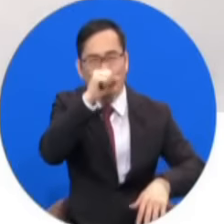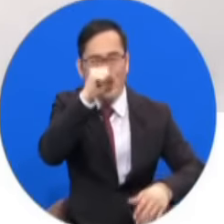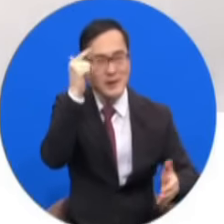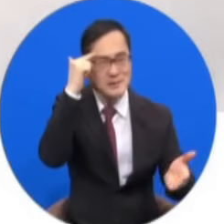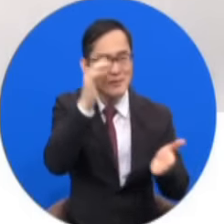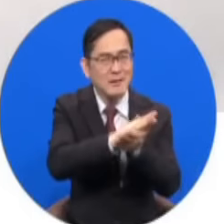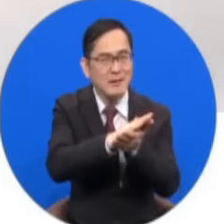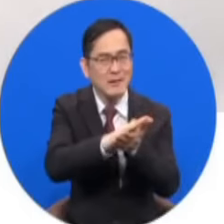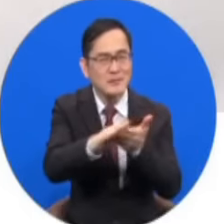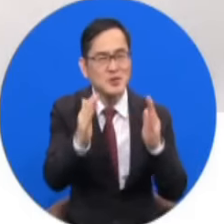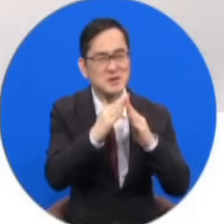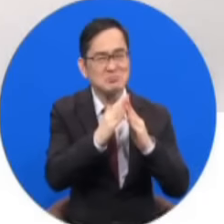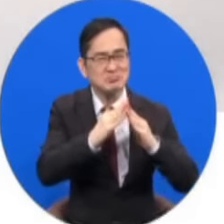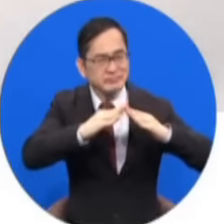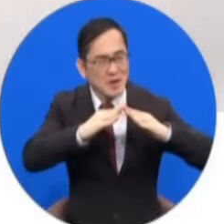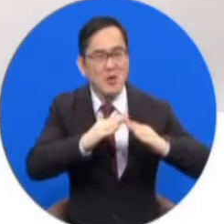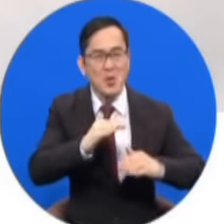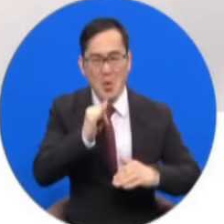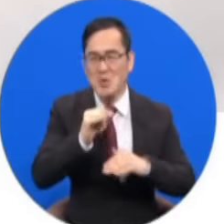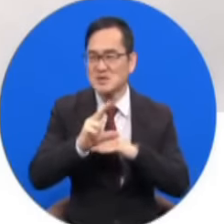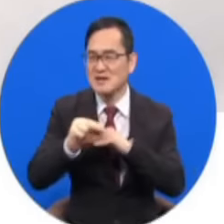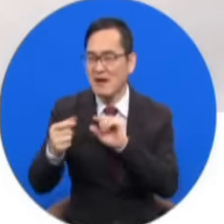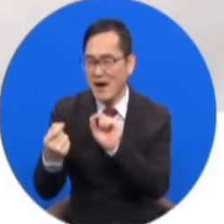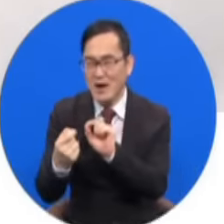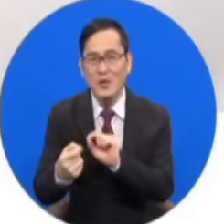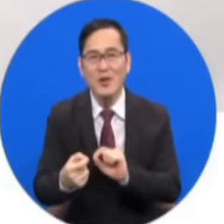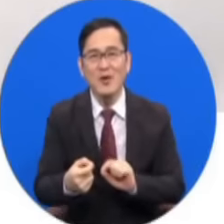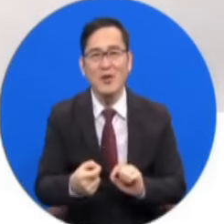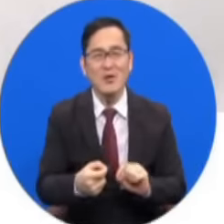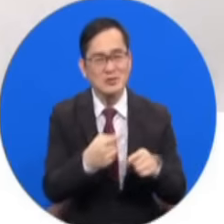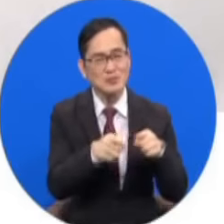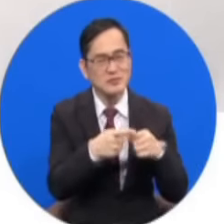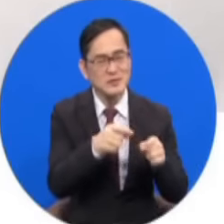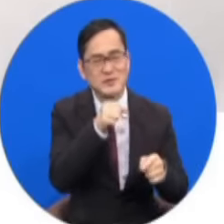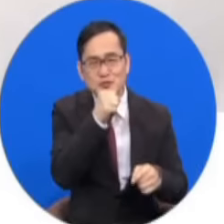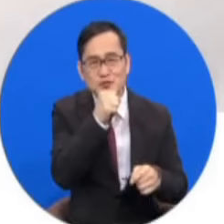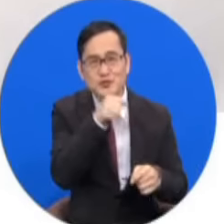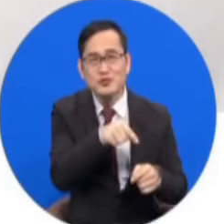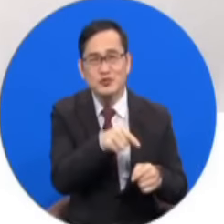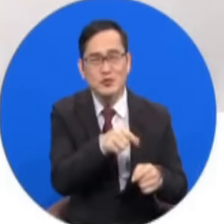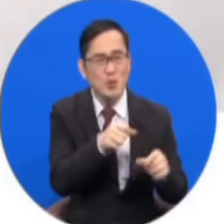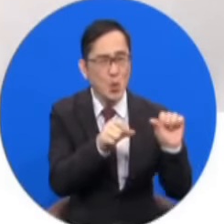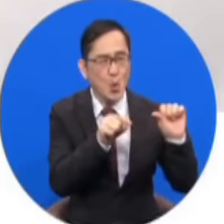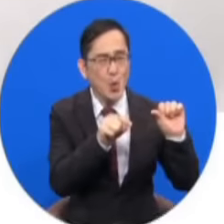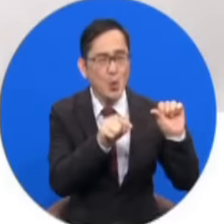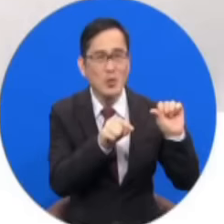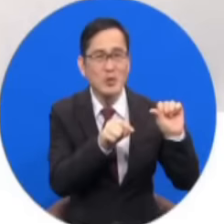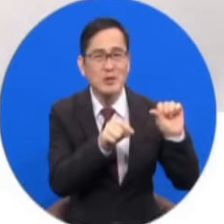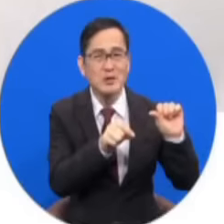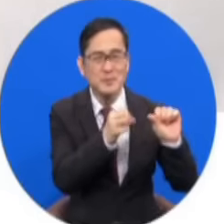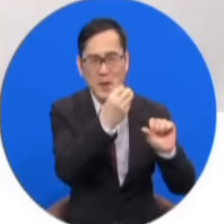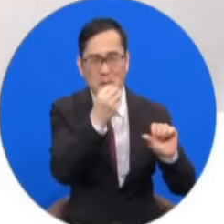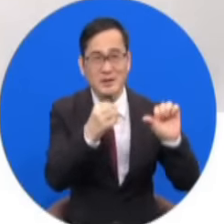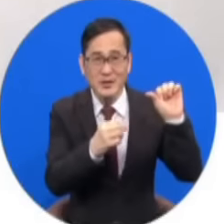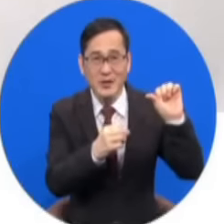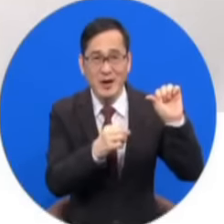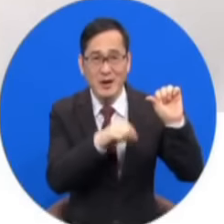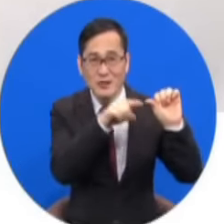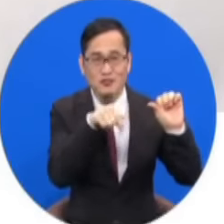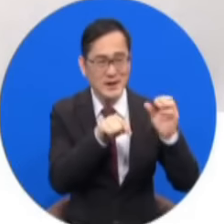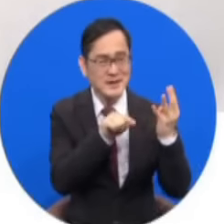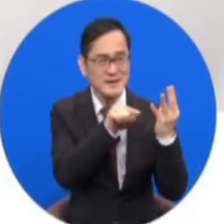그다음에 뭐 집도 크고 지하철 역도 가깝다 그래 가지고 평점 5점 좋겠다 그래지 평균 평점이 그 4.8점이라고